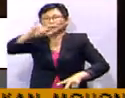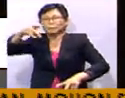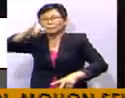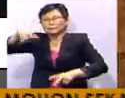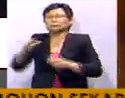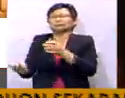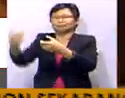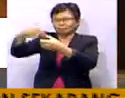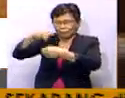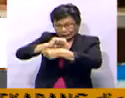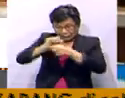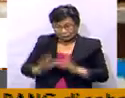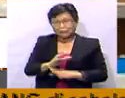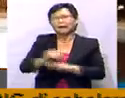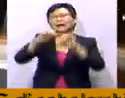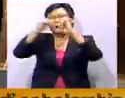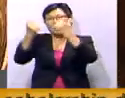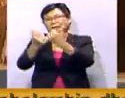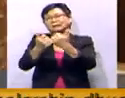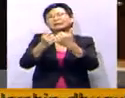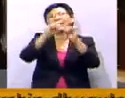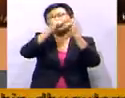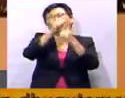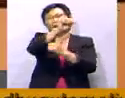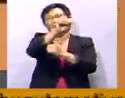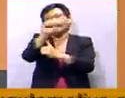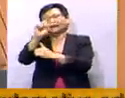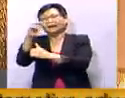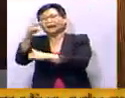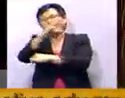JPJ terlibat selain anggota Agensi Anti Dadah Kebangsaan dan Puspakom.